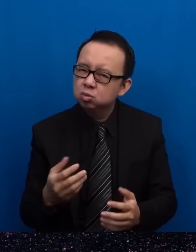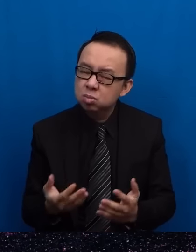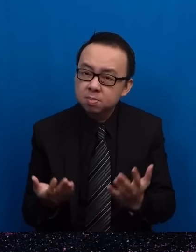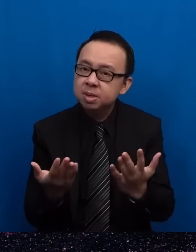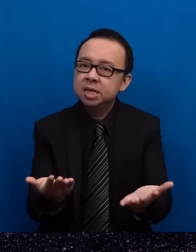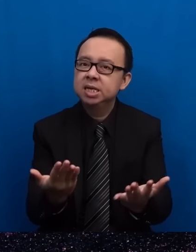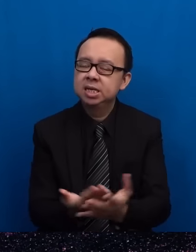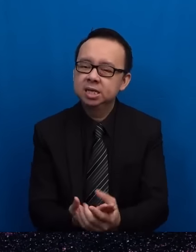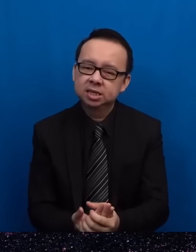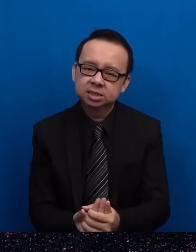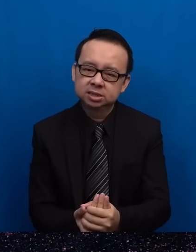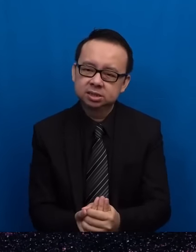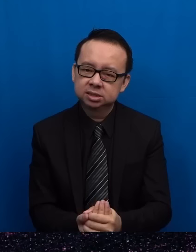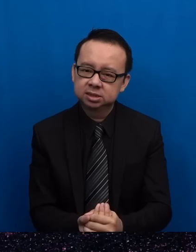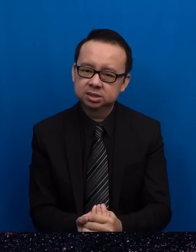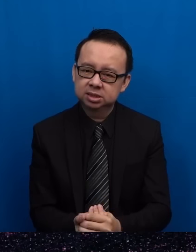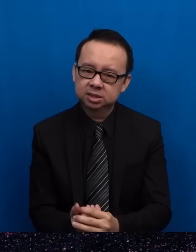memberi.